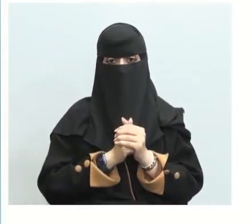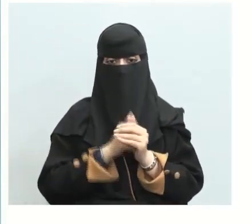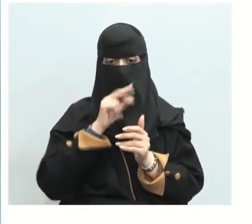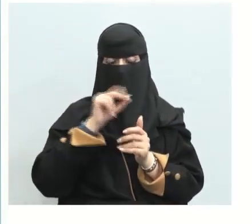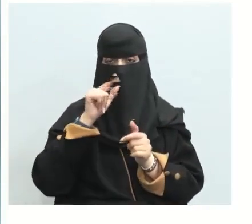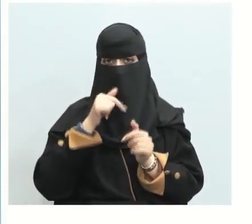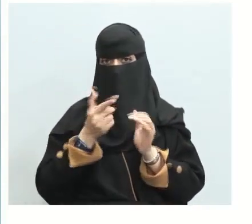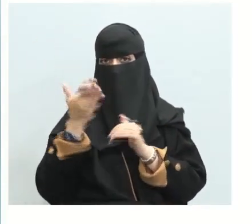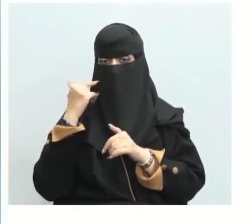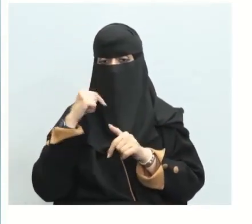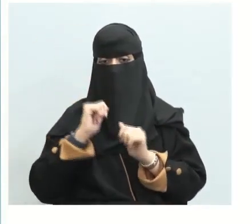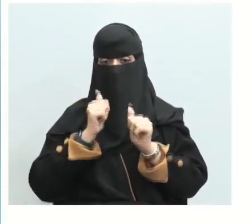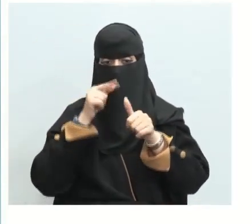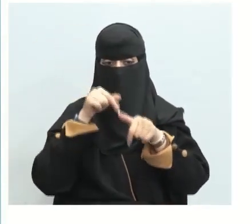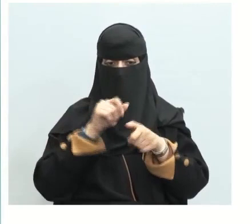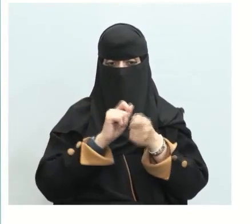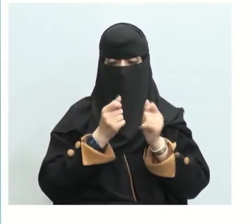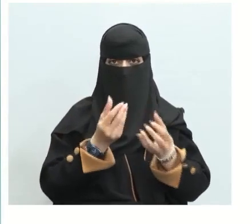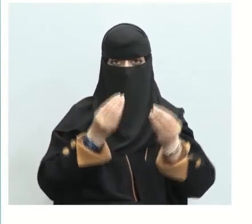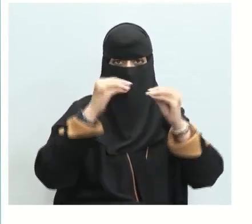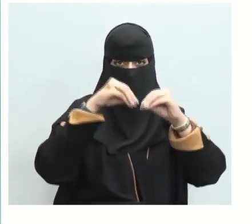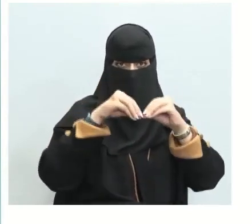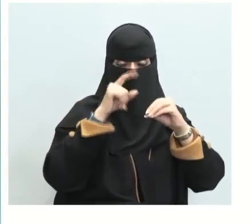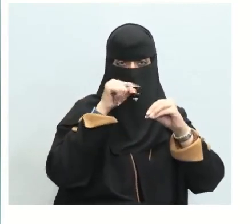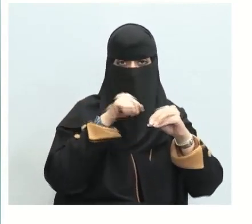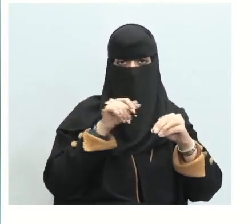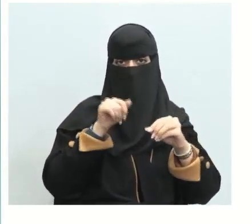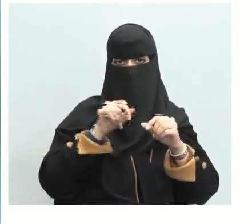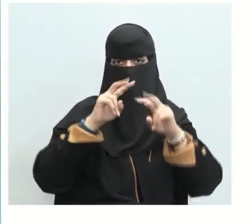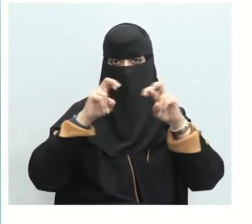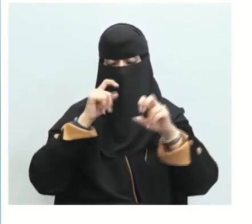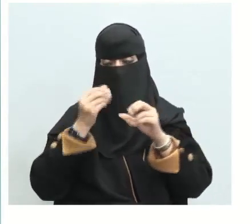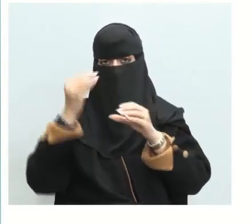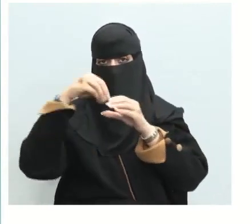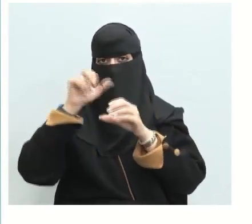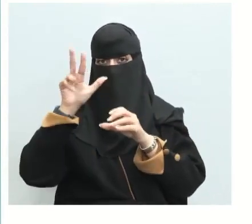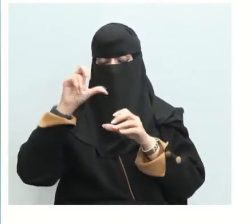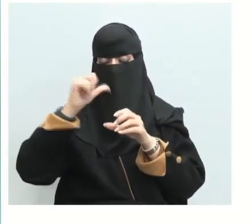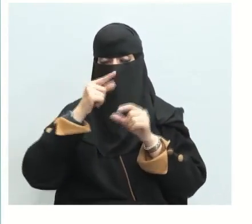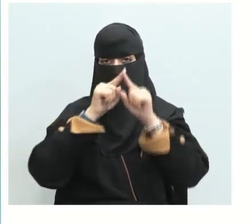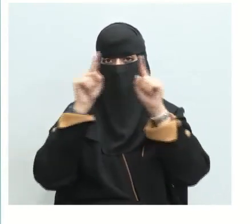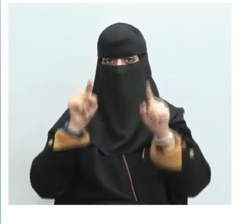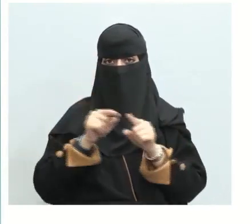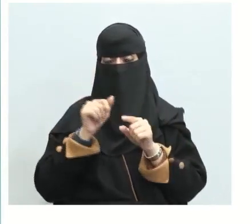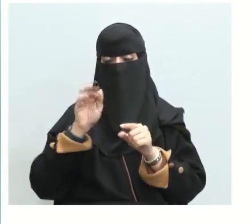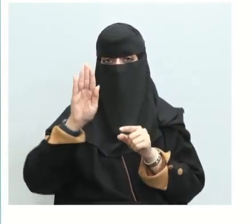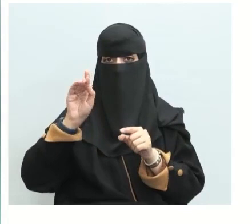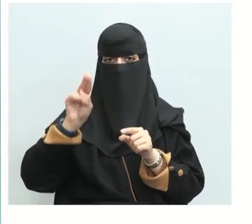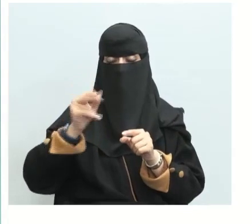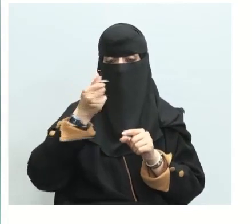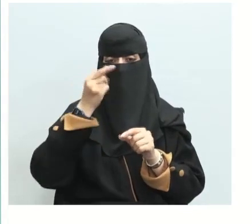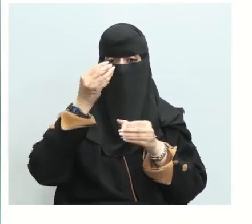كما ذكرنا مسبقا يمكن إضافة استعلام الوسائط داخل الوسم ستايل إذا